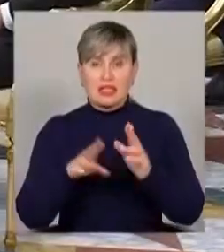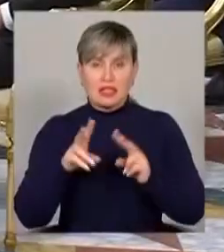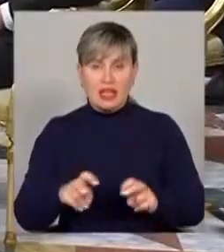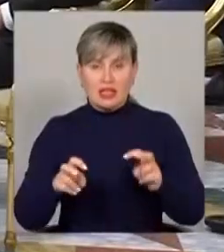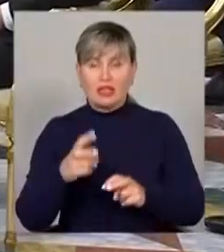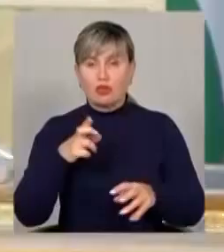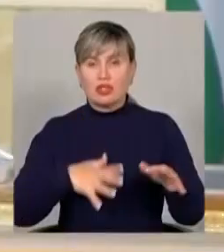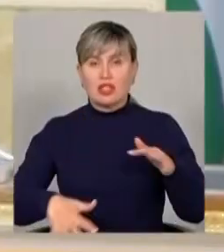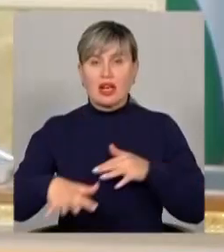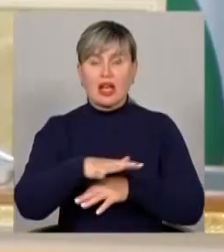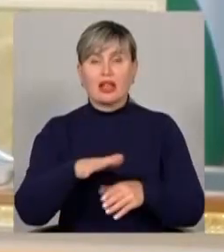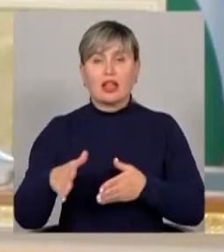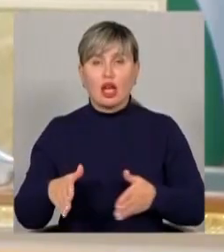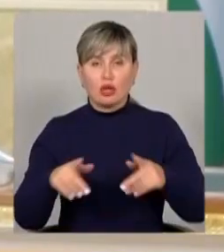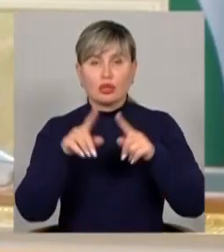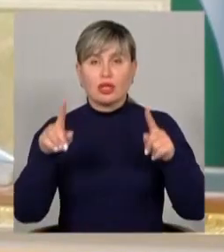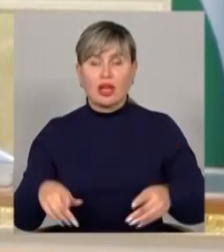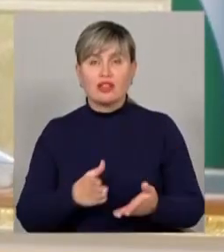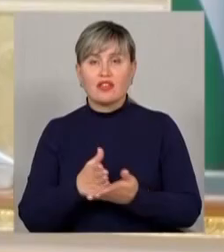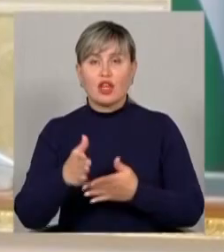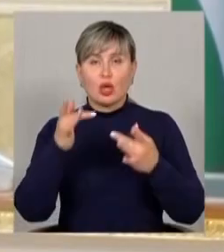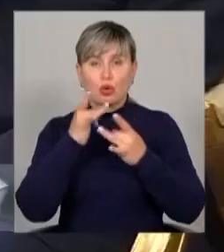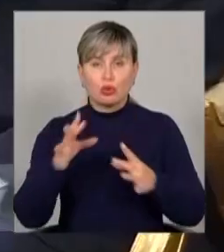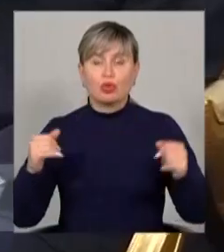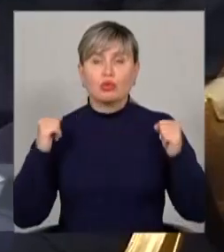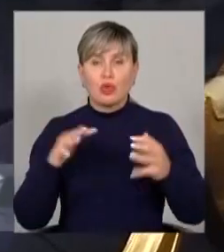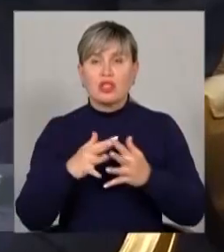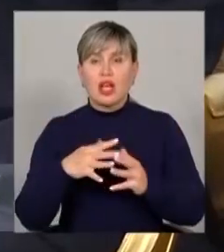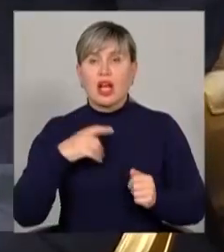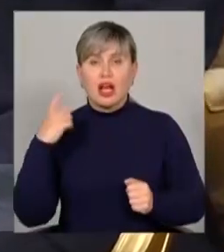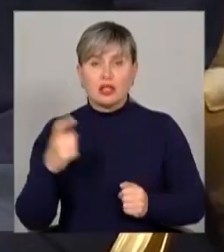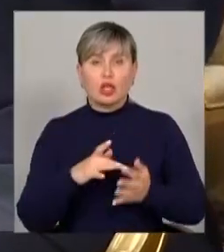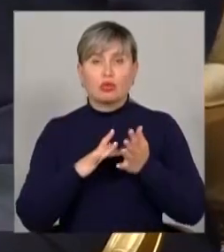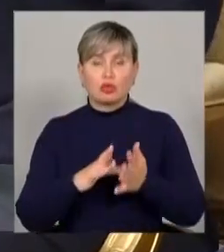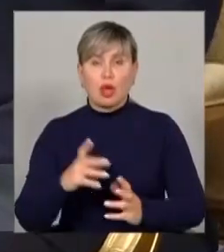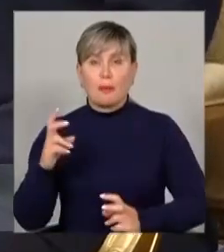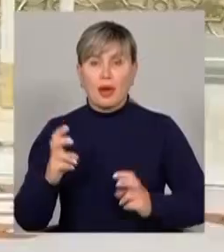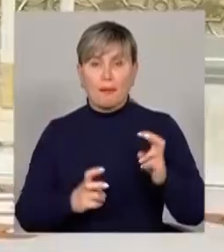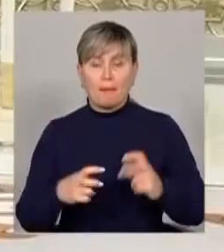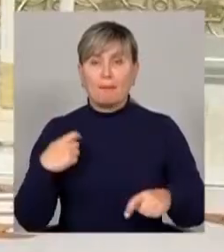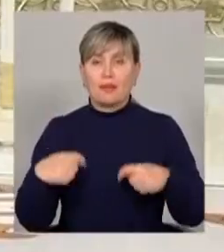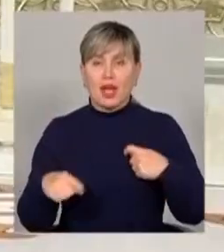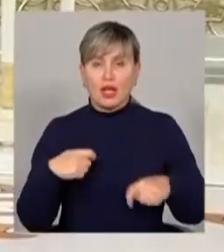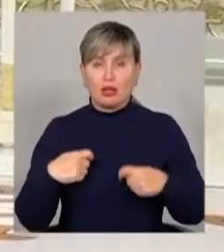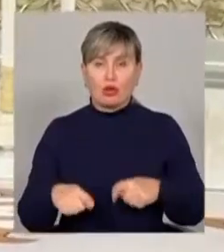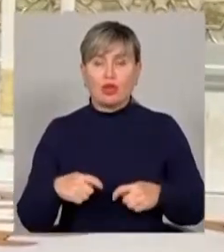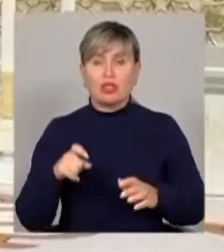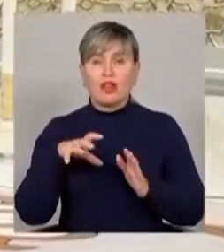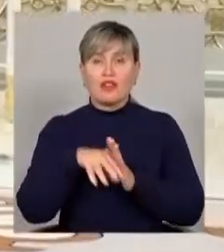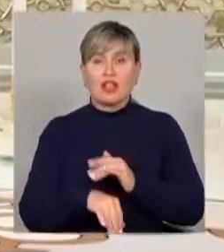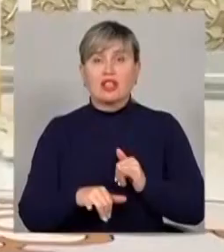двух стран, а также дорожные карты в сфере культуры и спорта, сельского хозяйства, туризма, промышленности и торговли. За вклад в